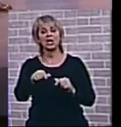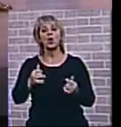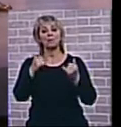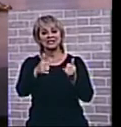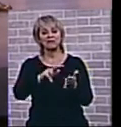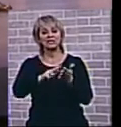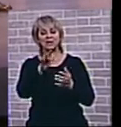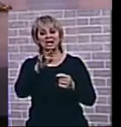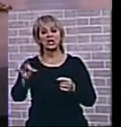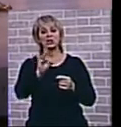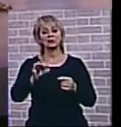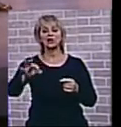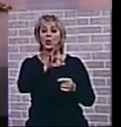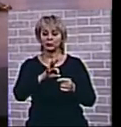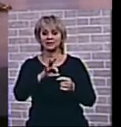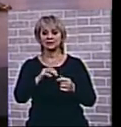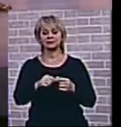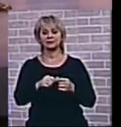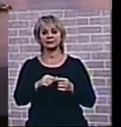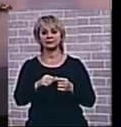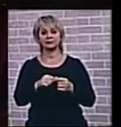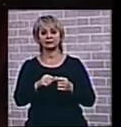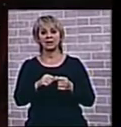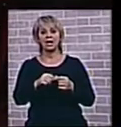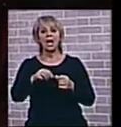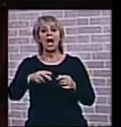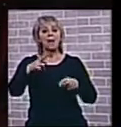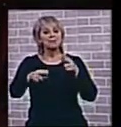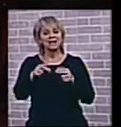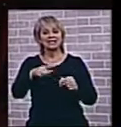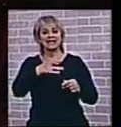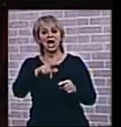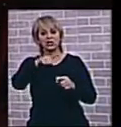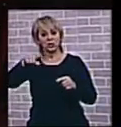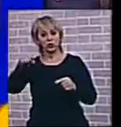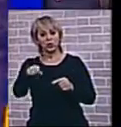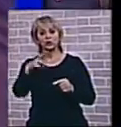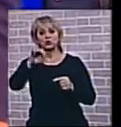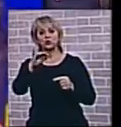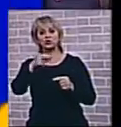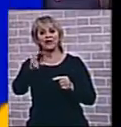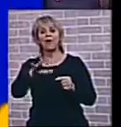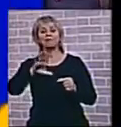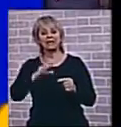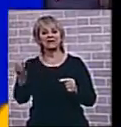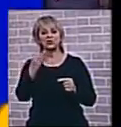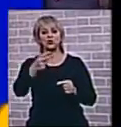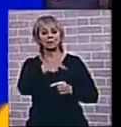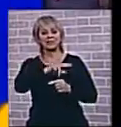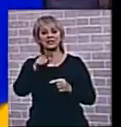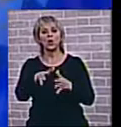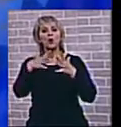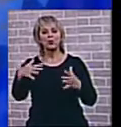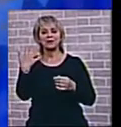историю медицины. Больше 50 тысяч человек стали его пациентами. 10 тысяч операций по лечению патологии сердца и сердечно-сосудистой